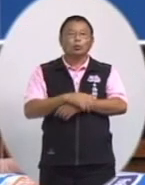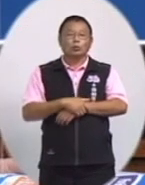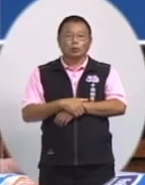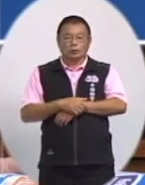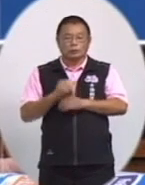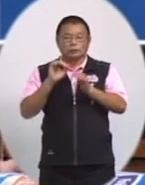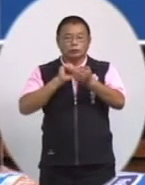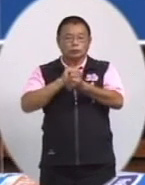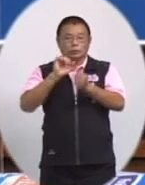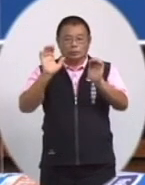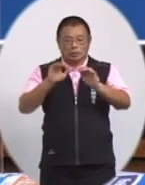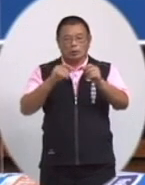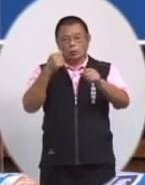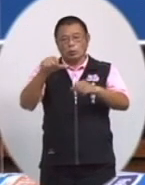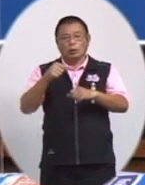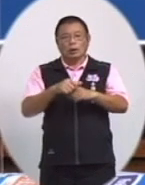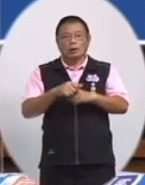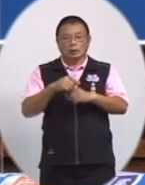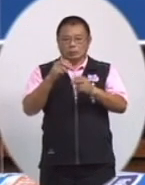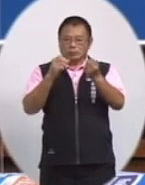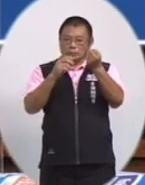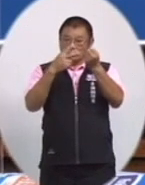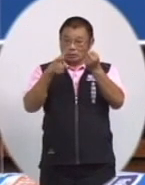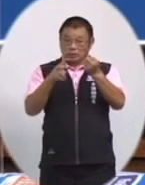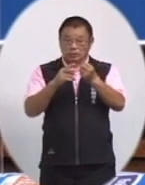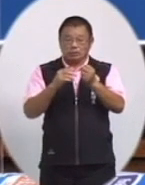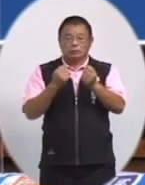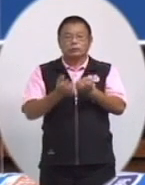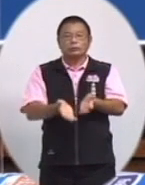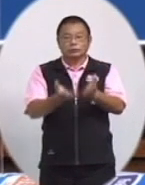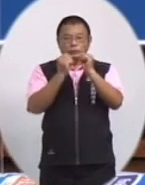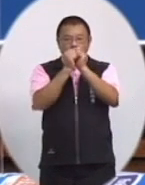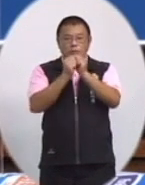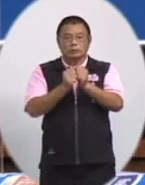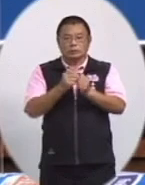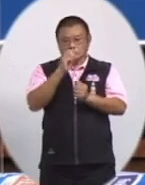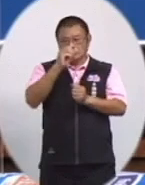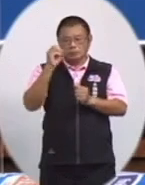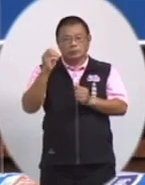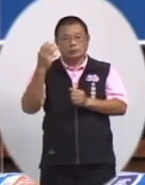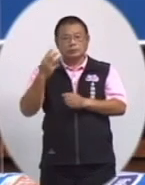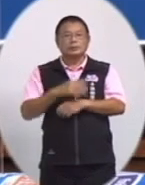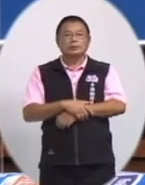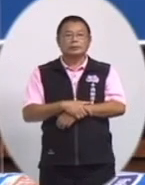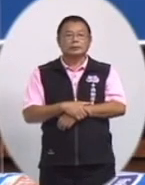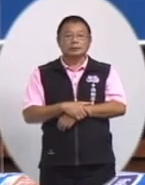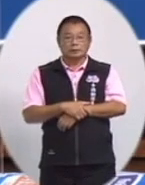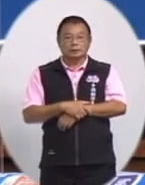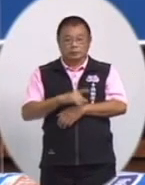洗肾的有 5% 占 0.2%， 那监狱也有一个 0.03%，